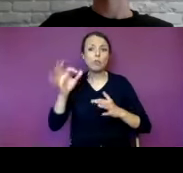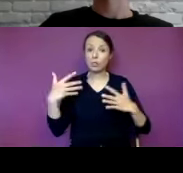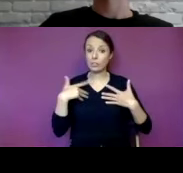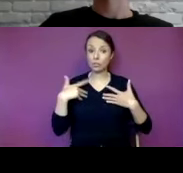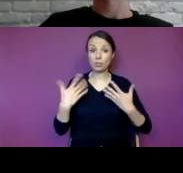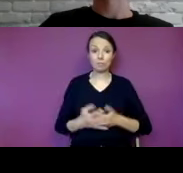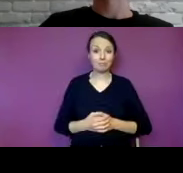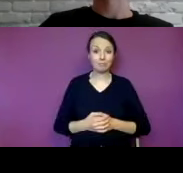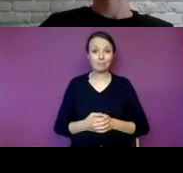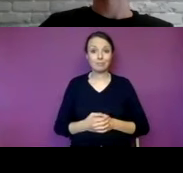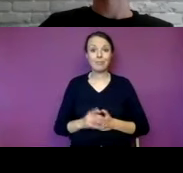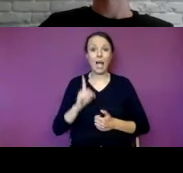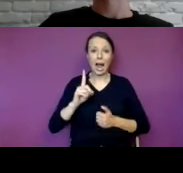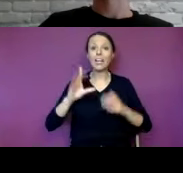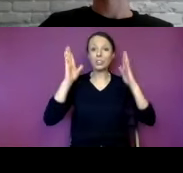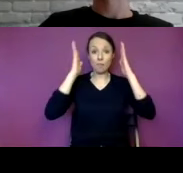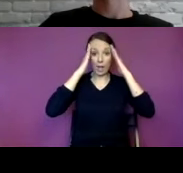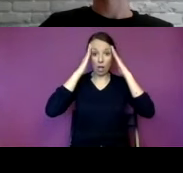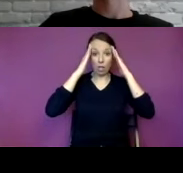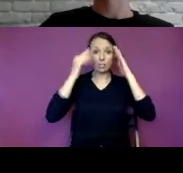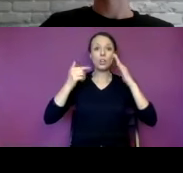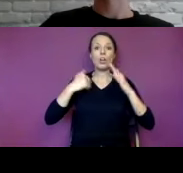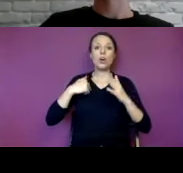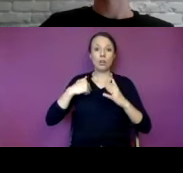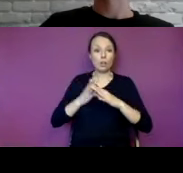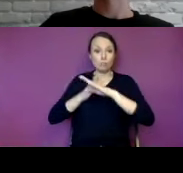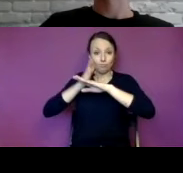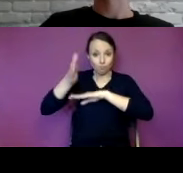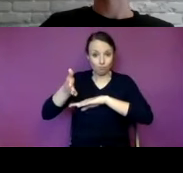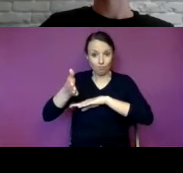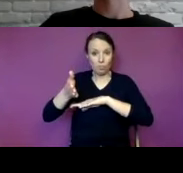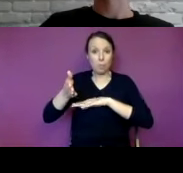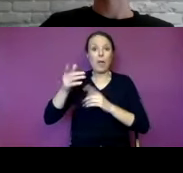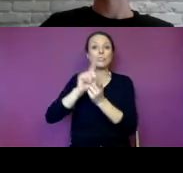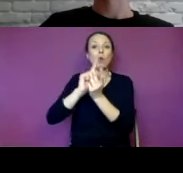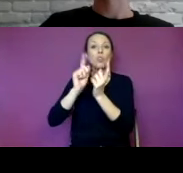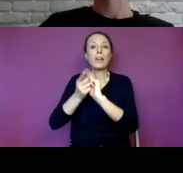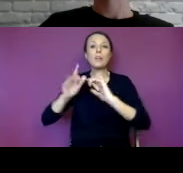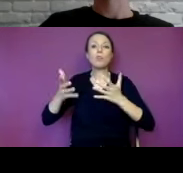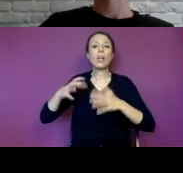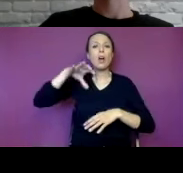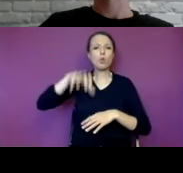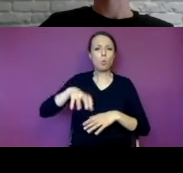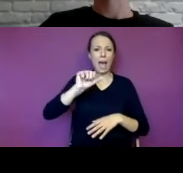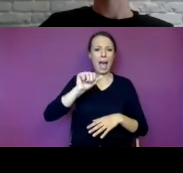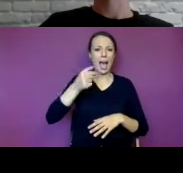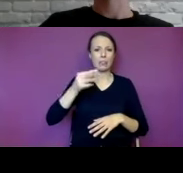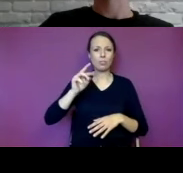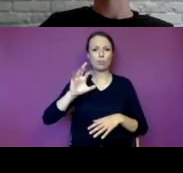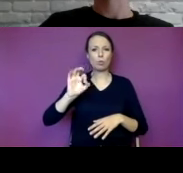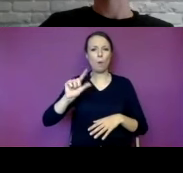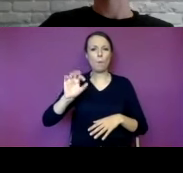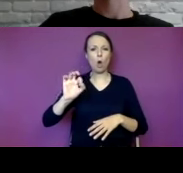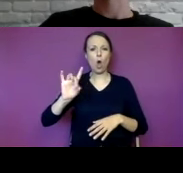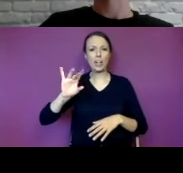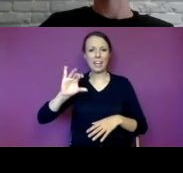tego, że jest to spotkanie w kategoriach antropologicznych, myśląc, z kimś